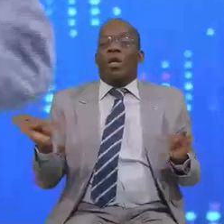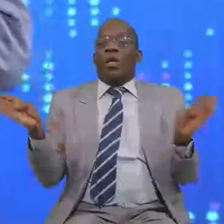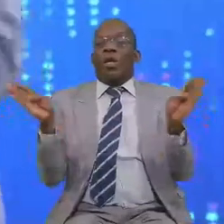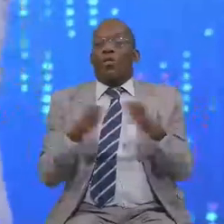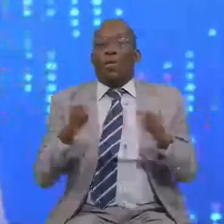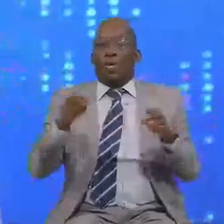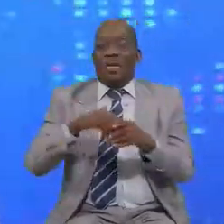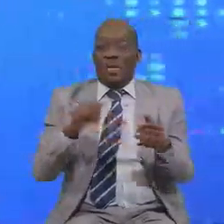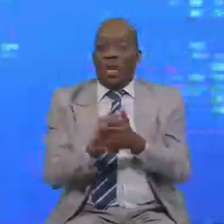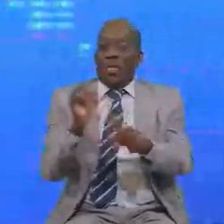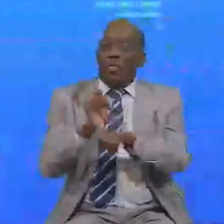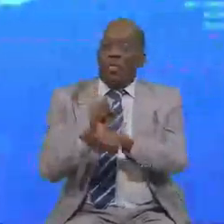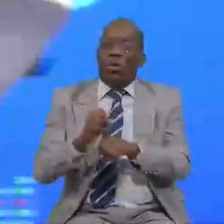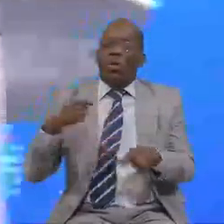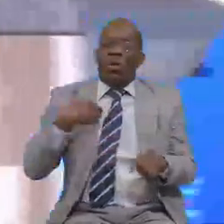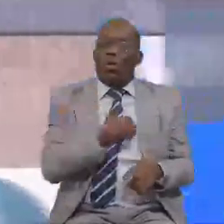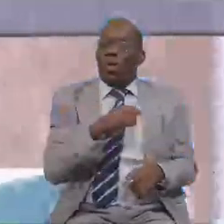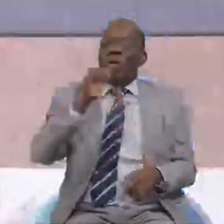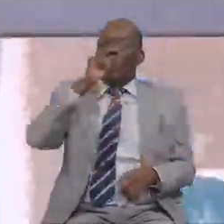devons supporter.